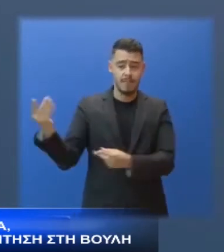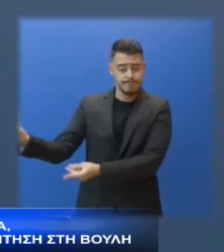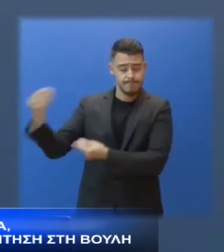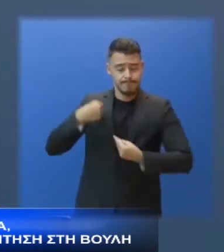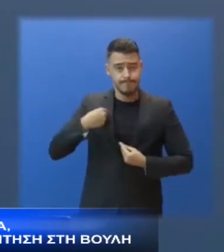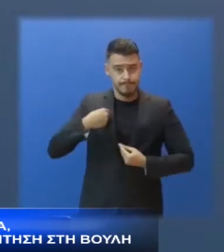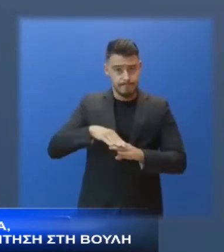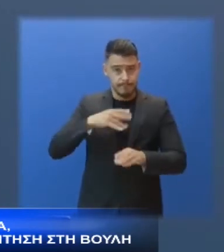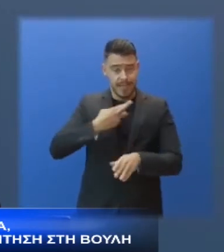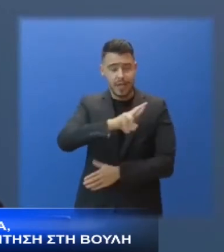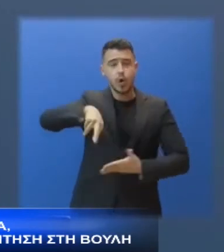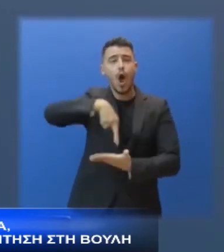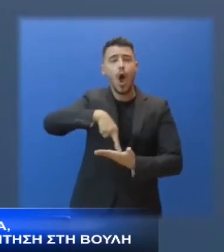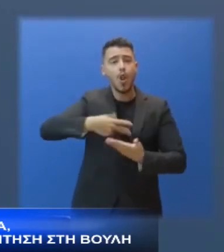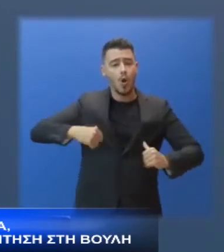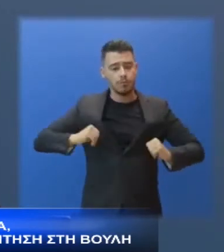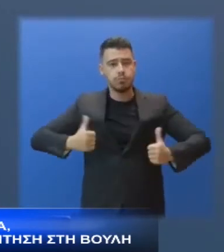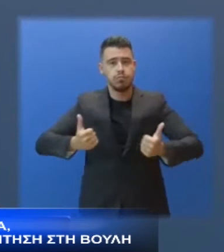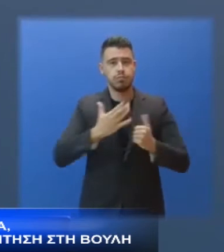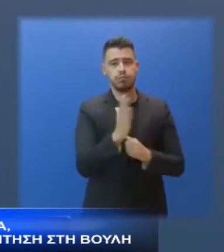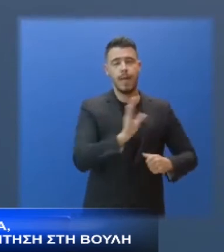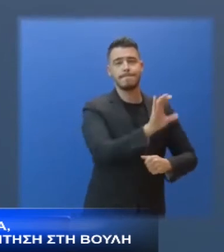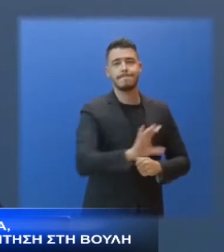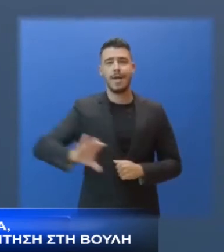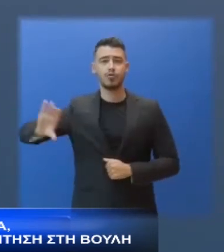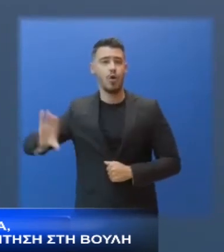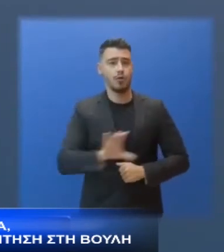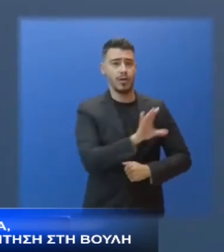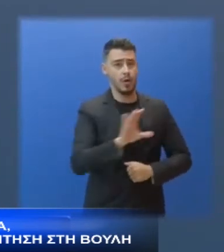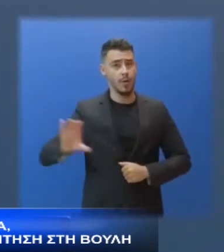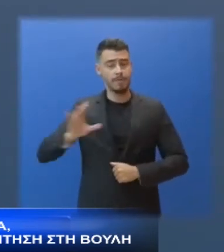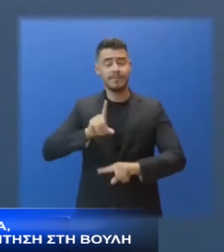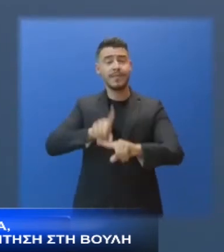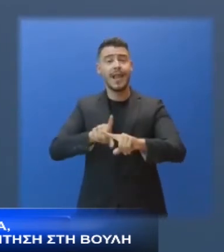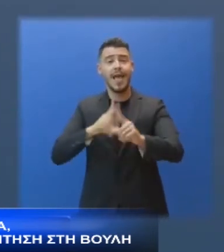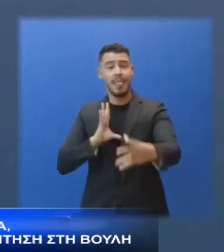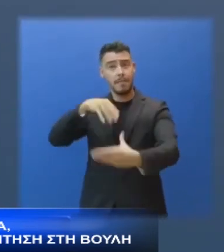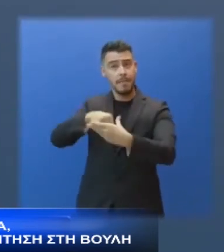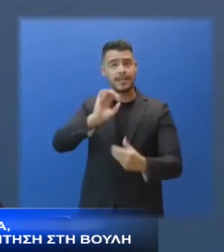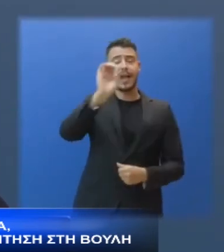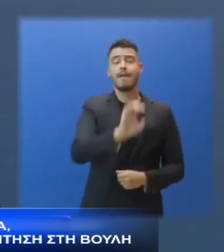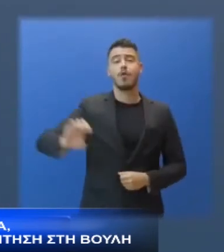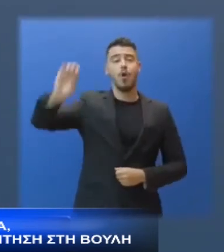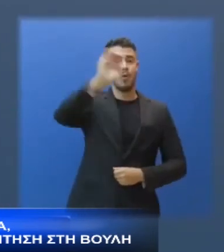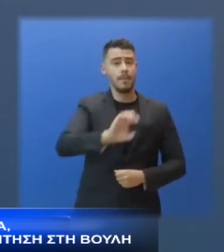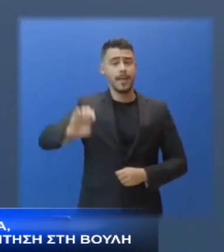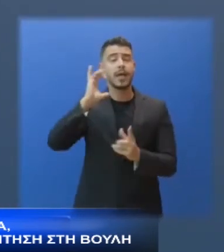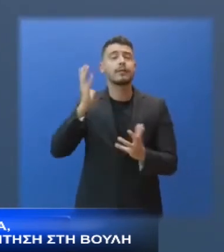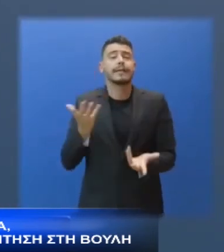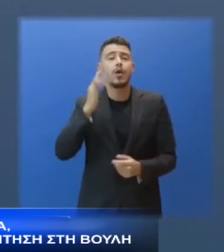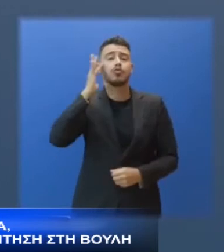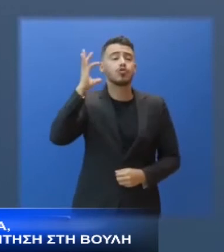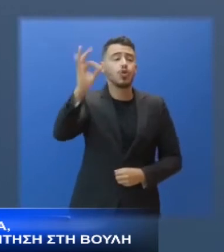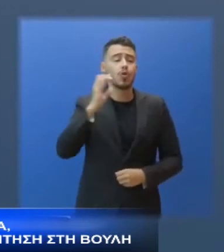Ανατολική Μεσόγειο, αλλά και στην Ευρώπη, στη συζήτηση δηλαδή για την ευρωπαϊκή στρατηγική αυτονομία, περιμένουμε, όπως ανέφερε και ο